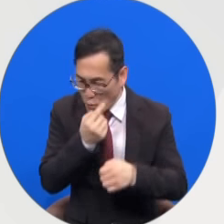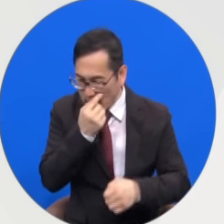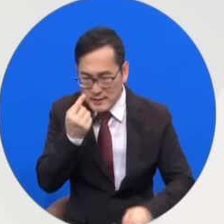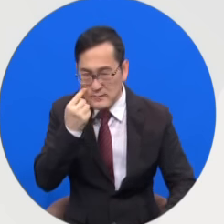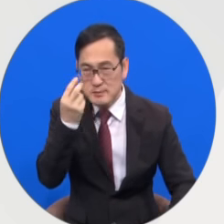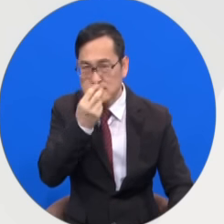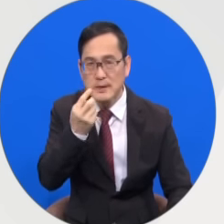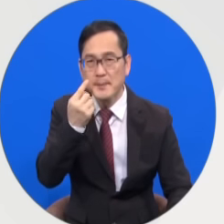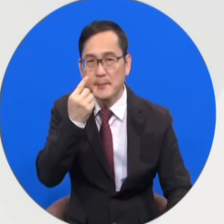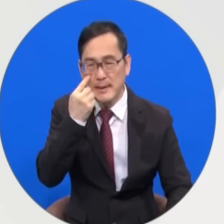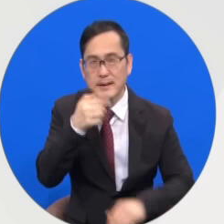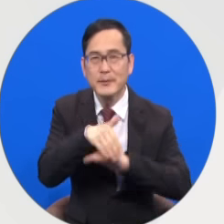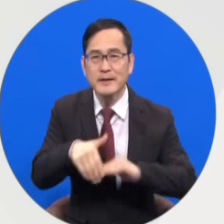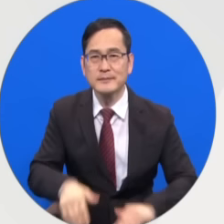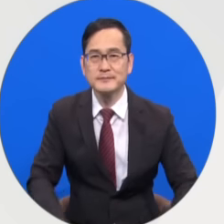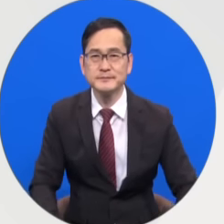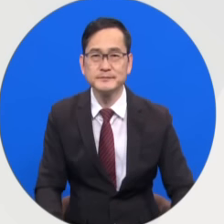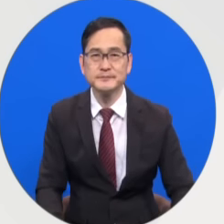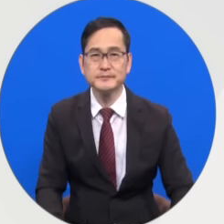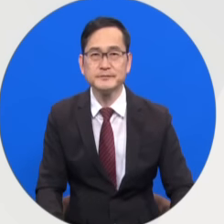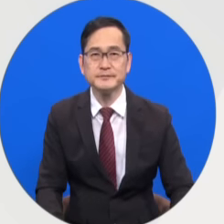것으로 전해지고